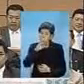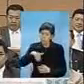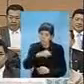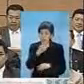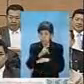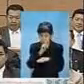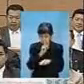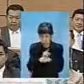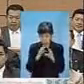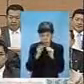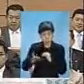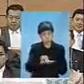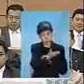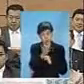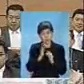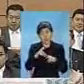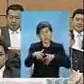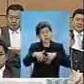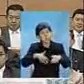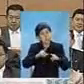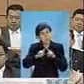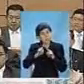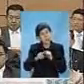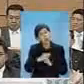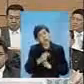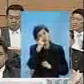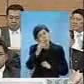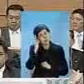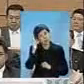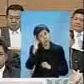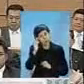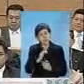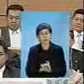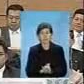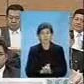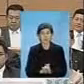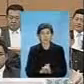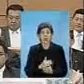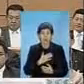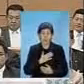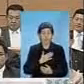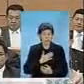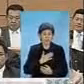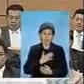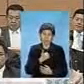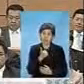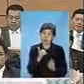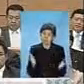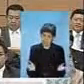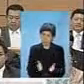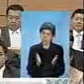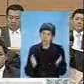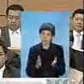านประธานและที่ประชุมตลอดจนพี่น้องประชาชนผู้ติดตามการอภิปรายว่าผมเห็นด้วยและยินดีสนับสนุ